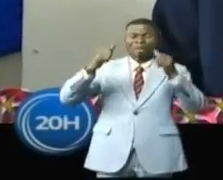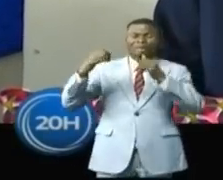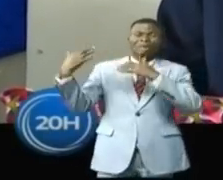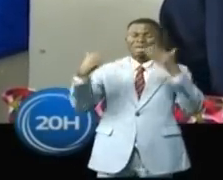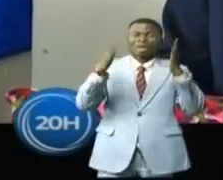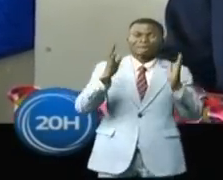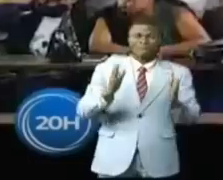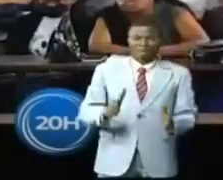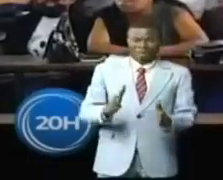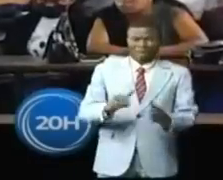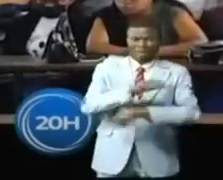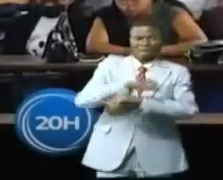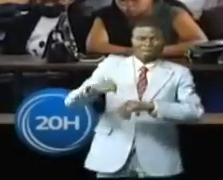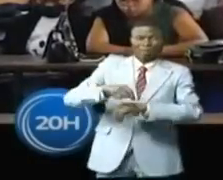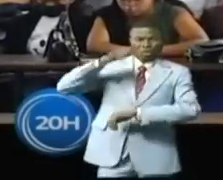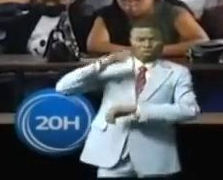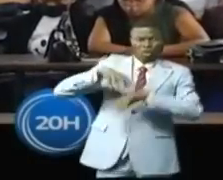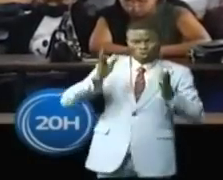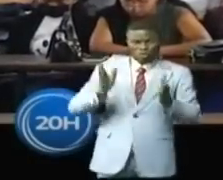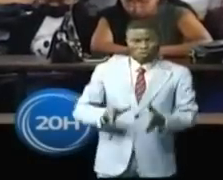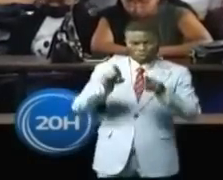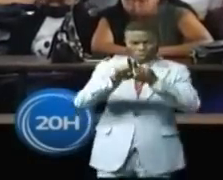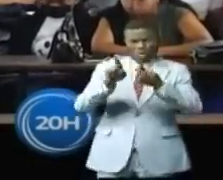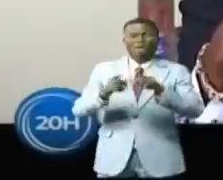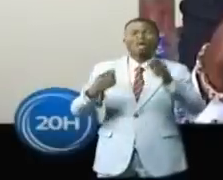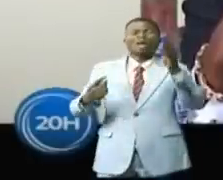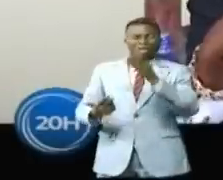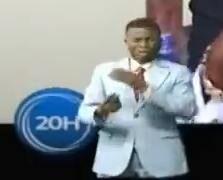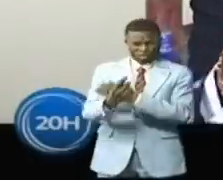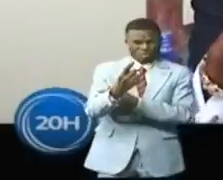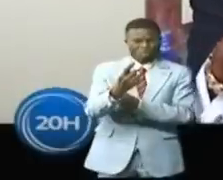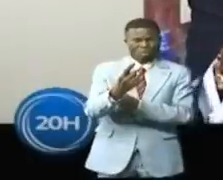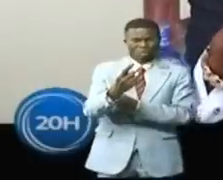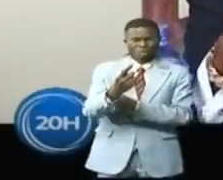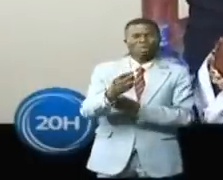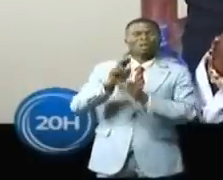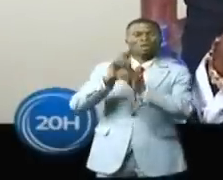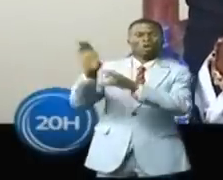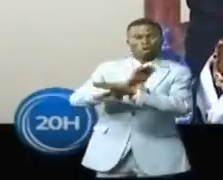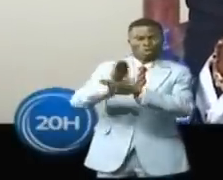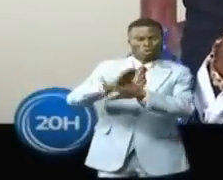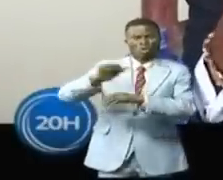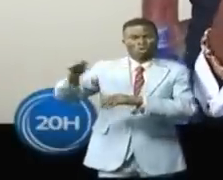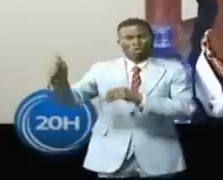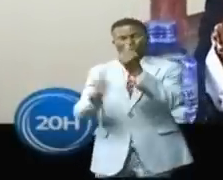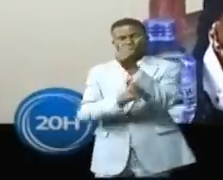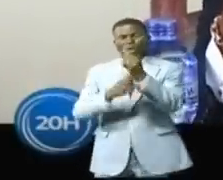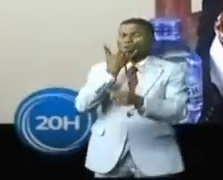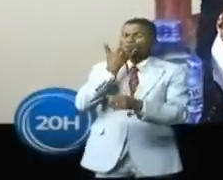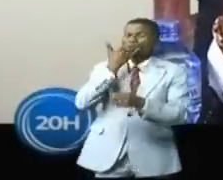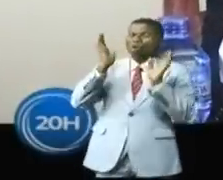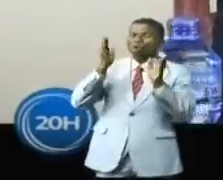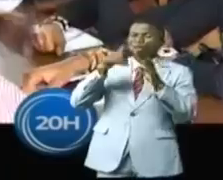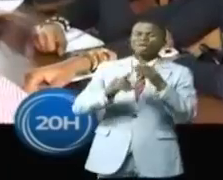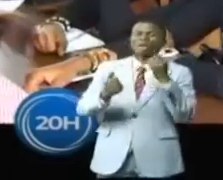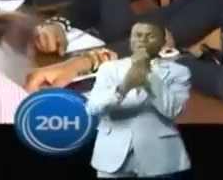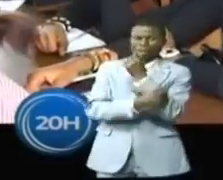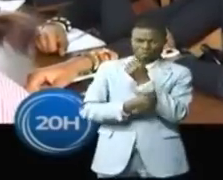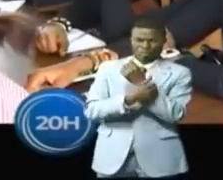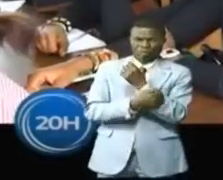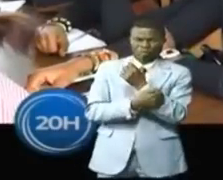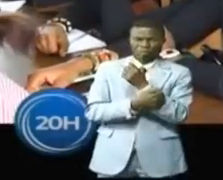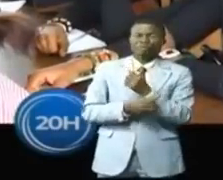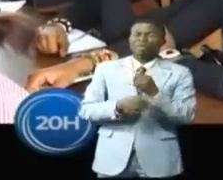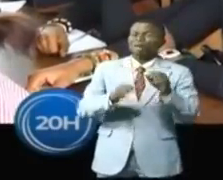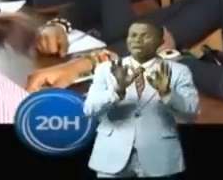mais les instances judiciaires congolaises doivent également s'inviter pour s'occuper d'autres crimes commis à travers le pays. C'est le bien